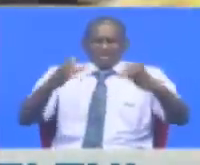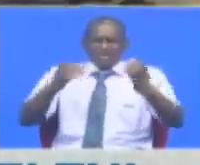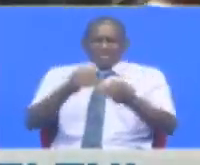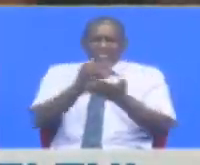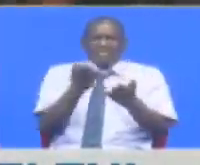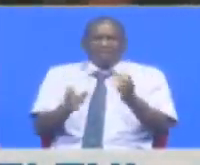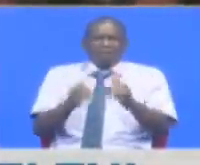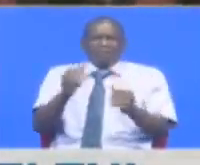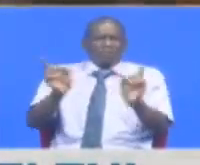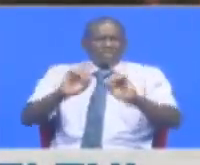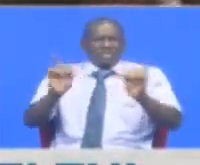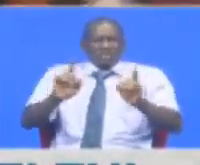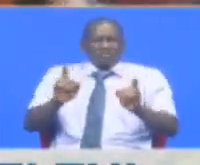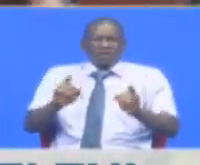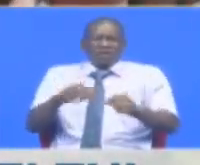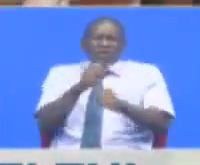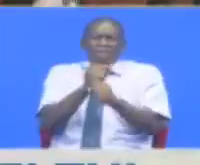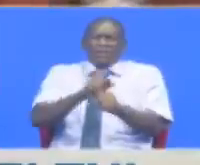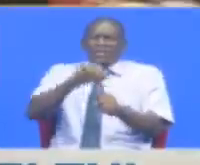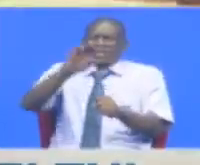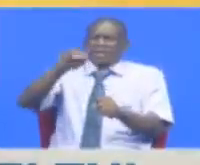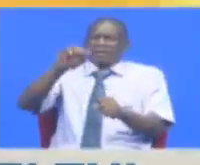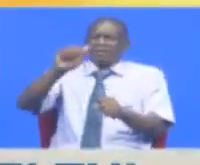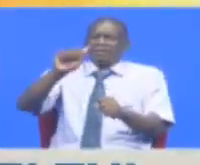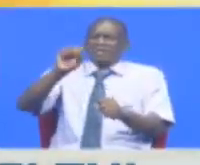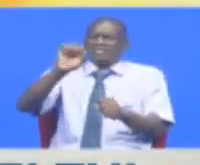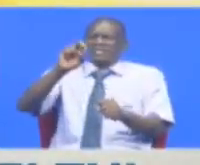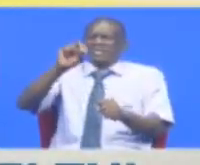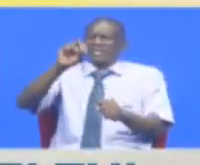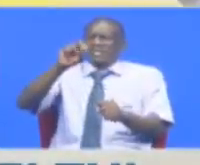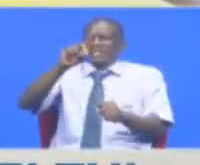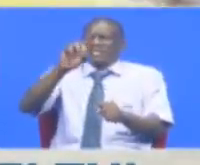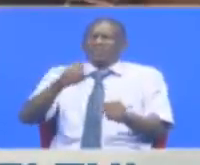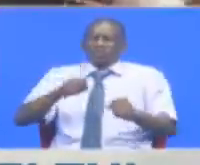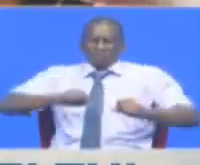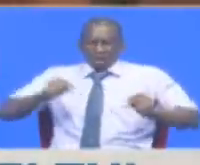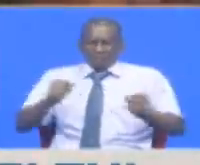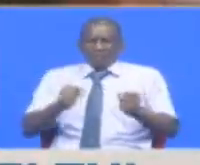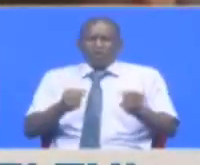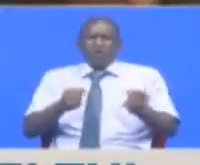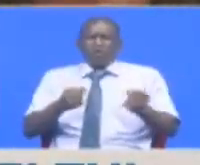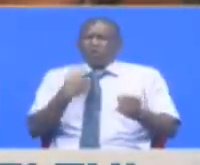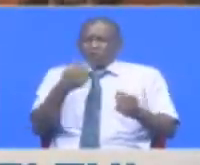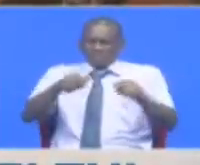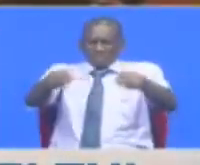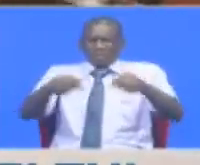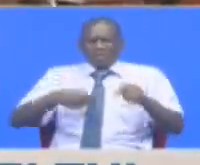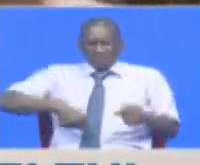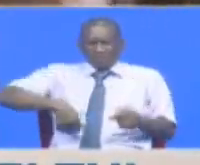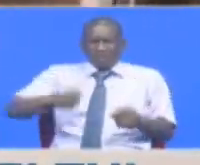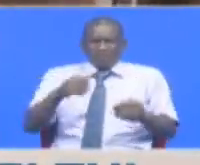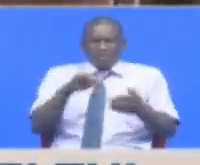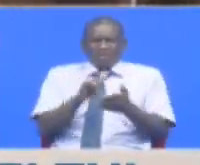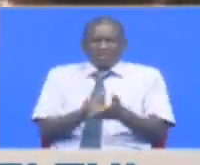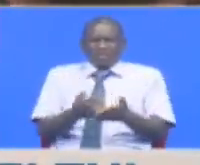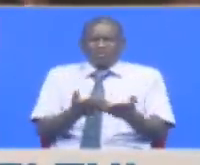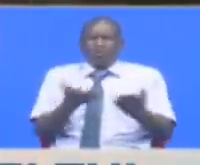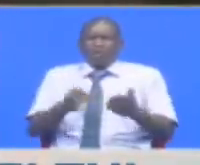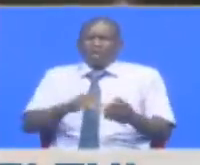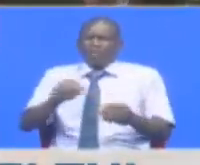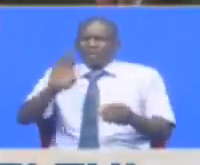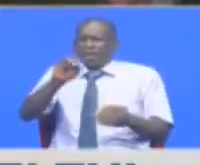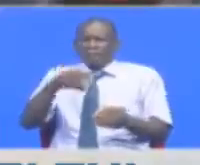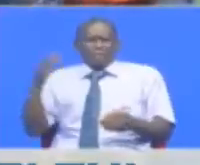ambalo halikumfurahisha Masinde anayedai malipo, na ndipo hapo mvurugano ulitokea na Barasa akamnyaka kofi